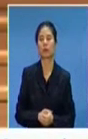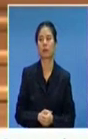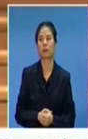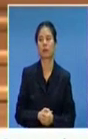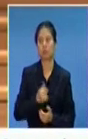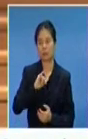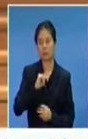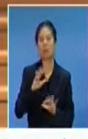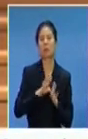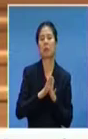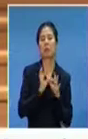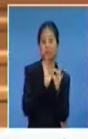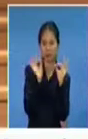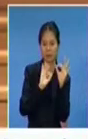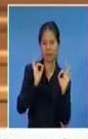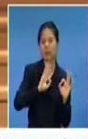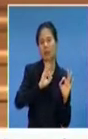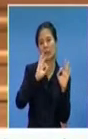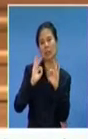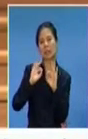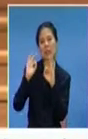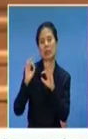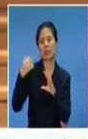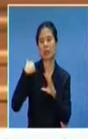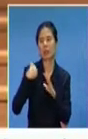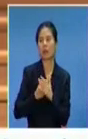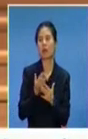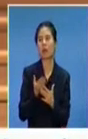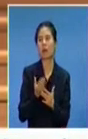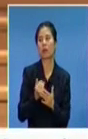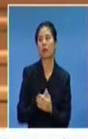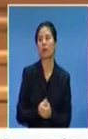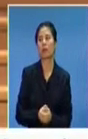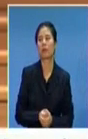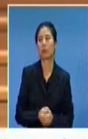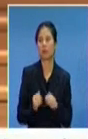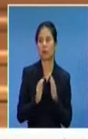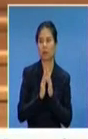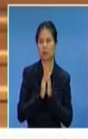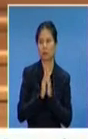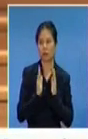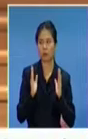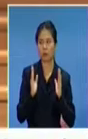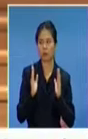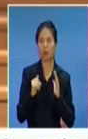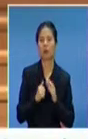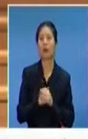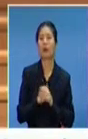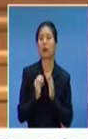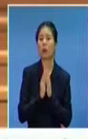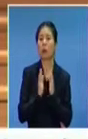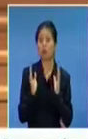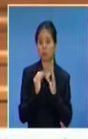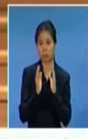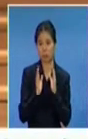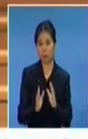าดเคลื่อนบ้างก็ต้องขออภัยขออนุญาตไว้ณที่นี้ต้องกราบขอบพระคุณท่านผู้อภิปรายก่อนหน้าผ